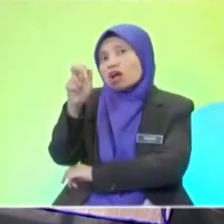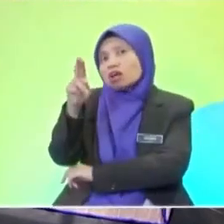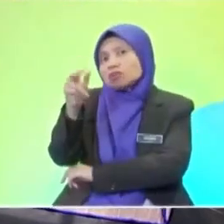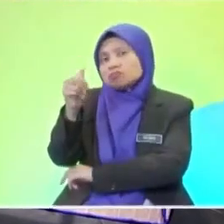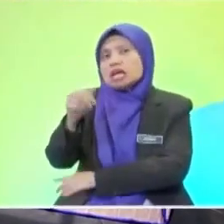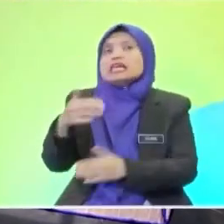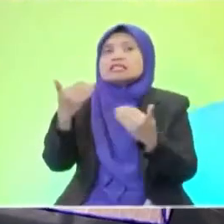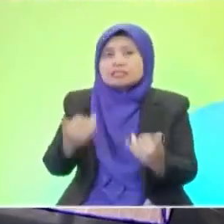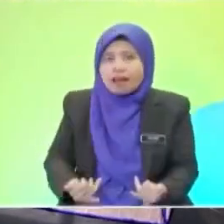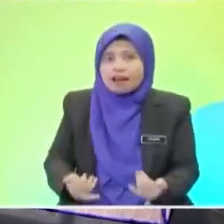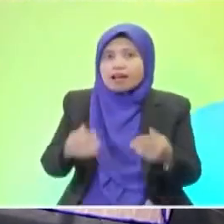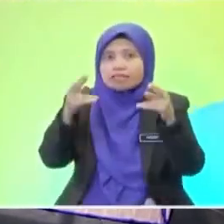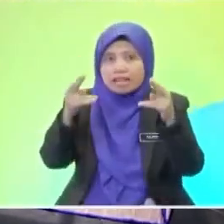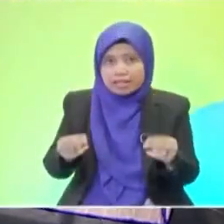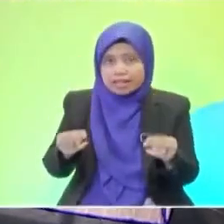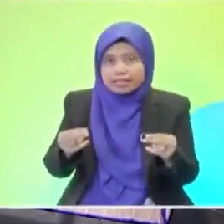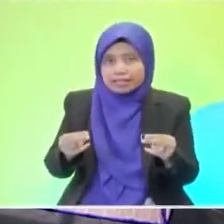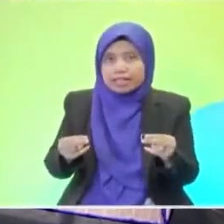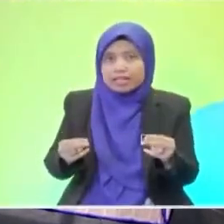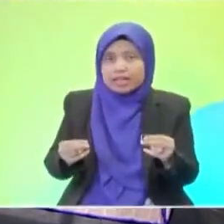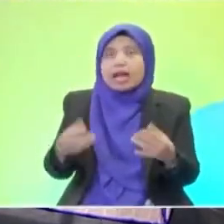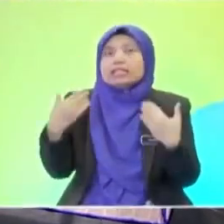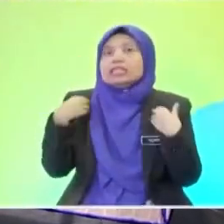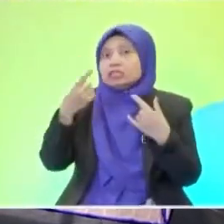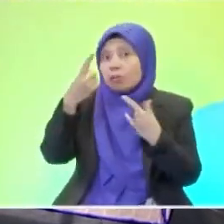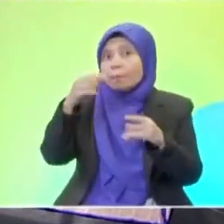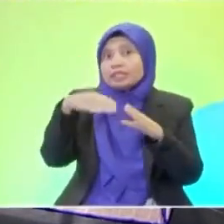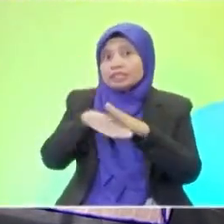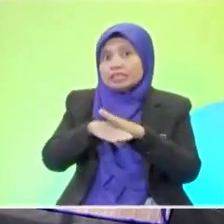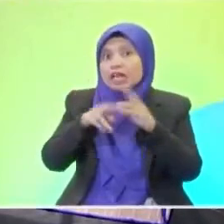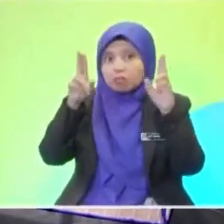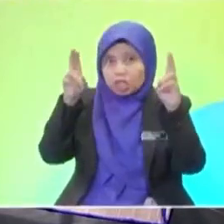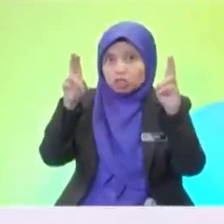jawabannya Adi dalam segmen kedua ini